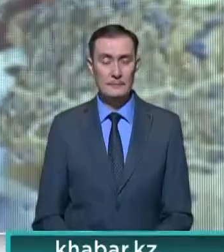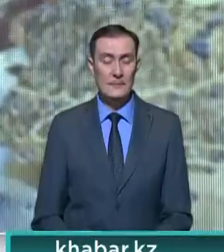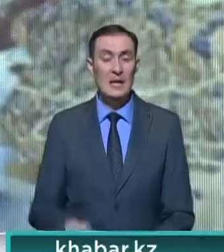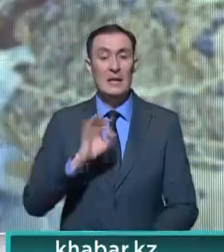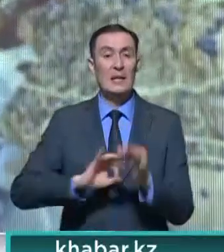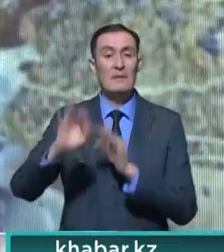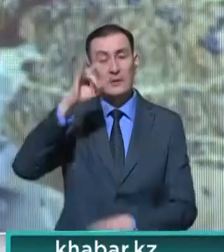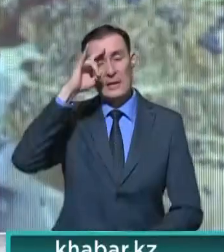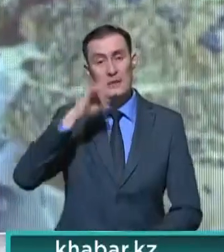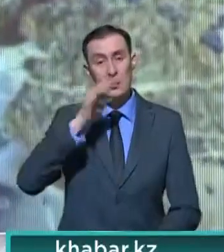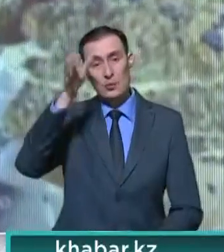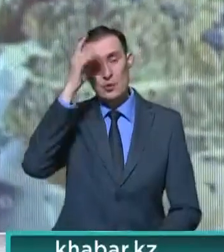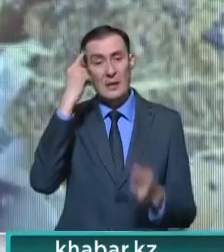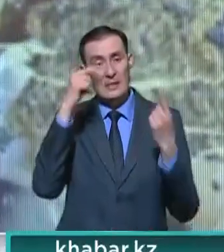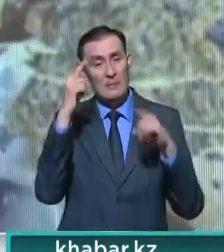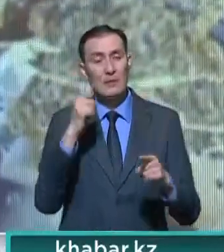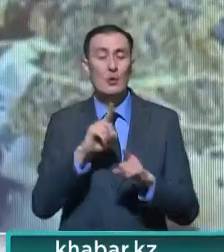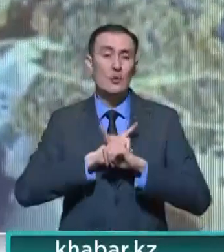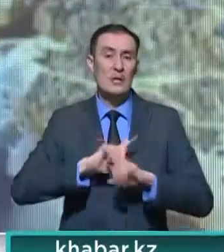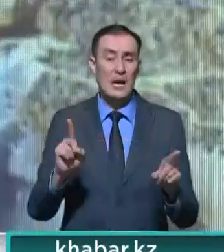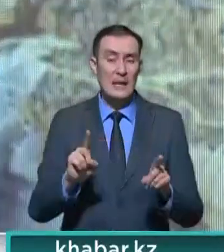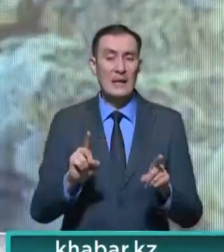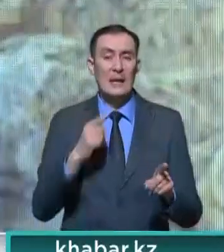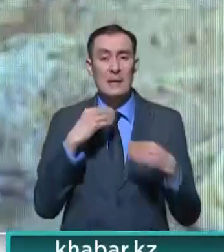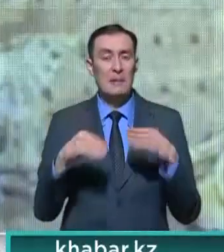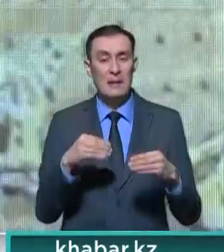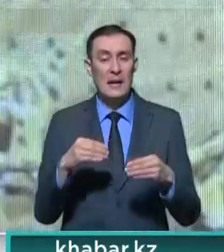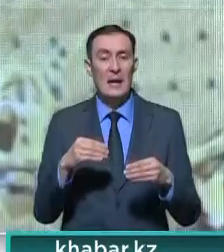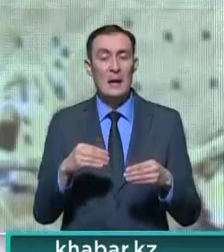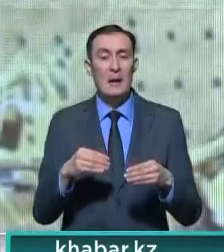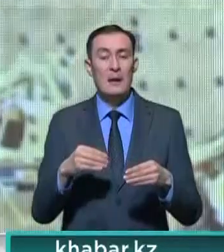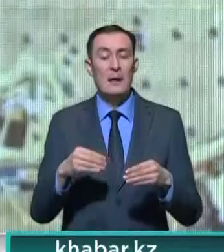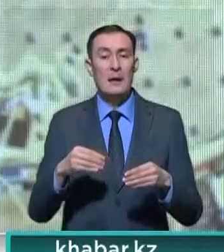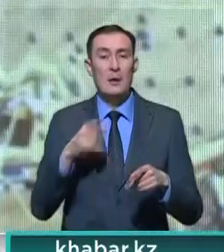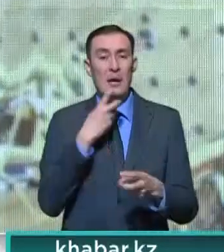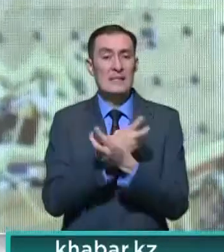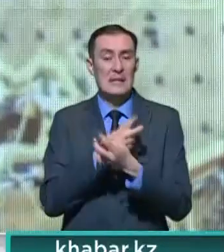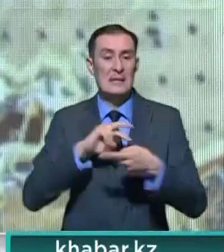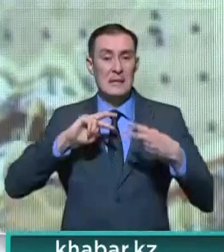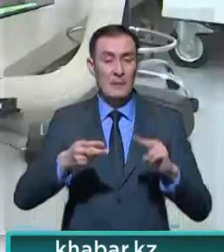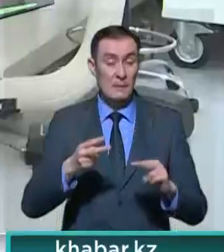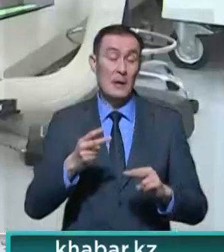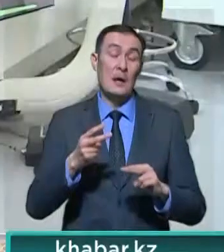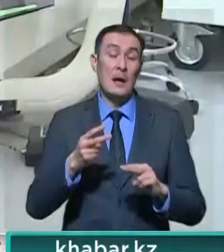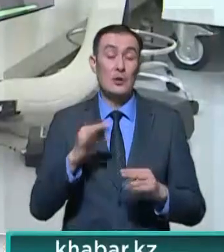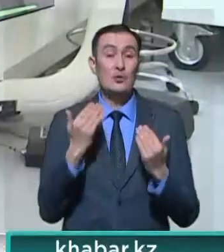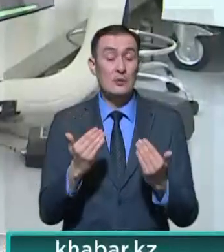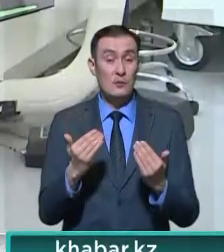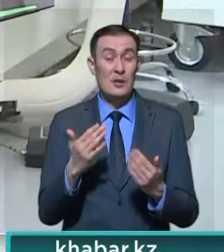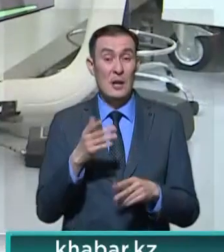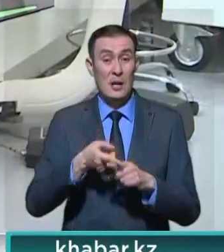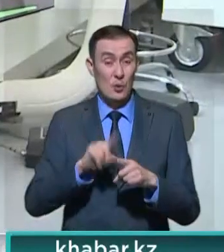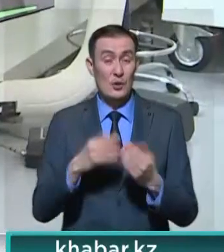На востоке нашей страны ученые разрабатывают уникальные имплантаты для эндопротезирования тазобедренного сустава. Вот в отличие от существующих